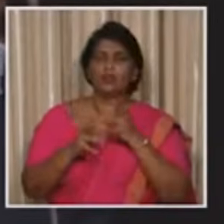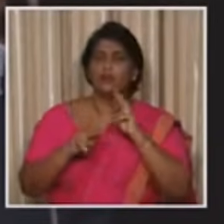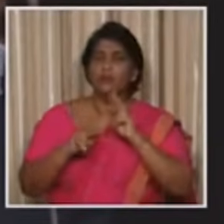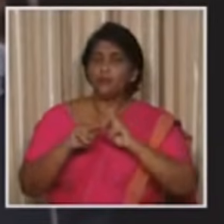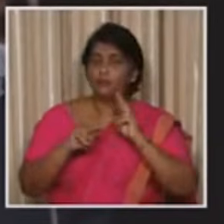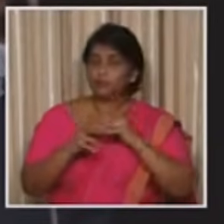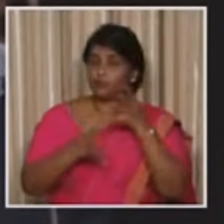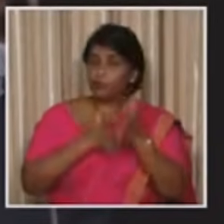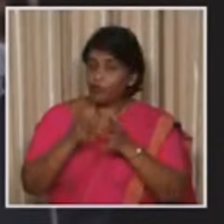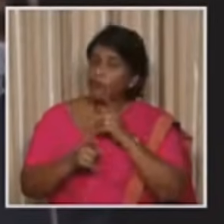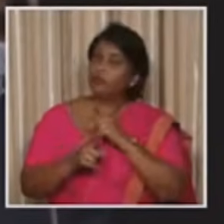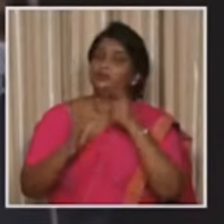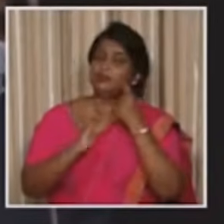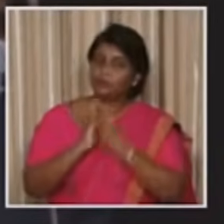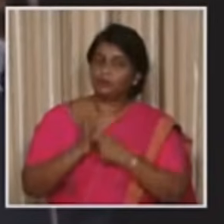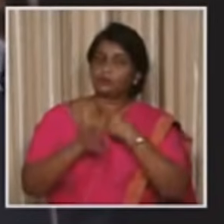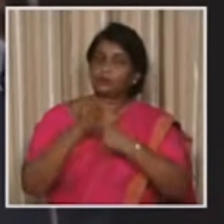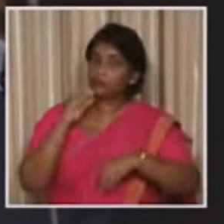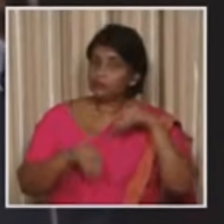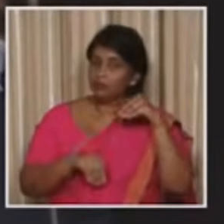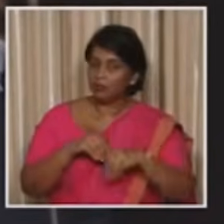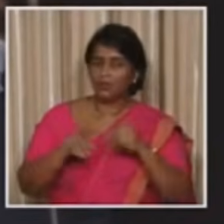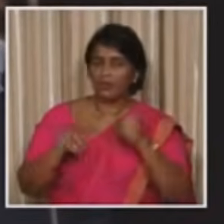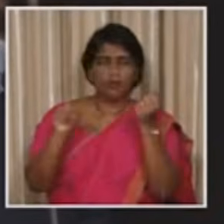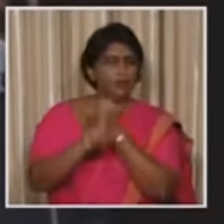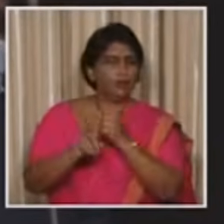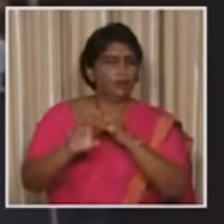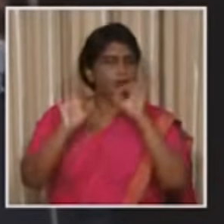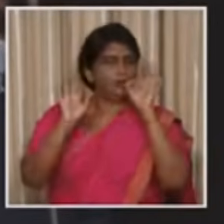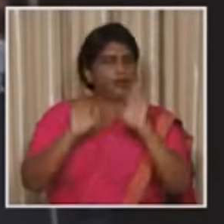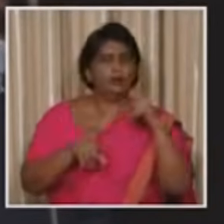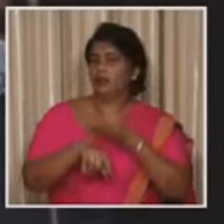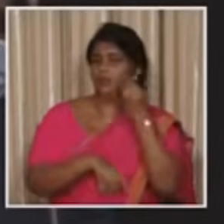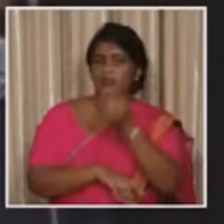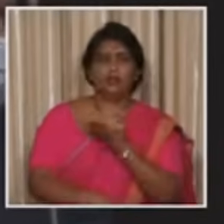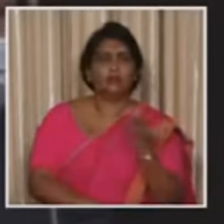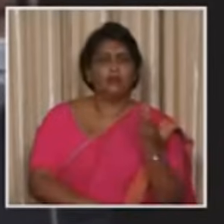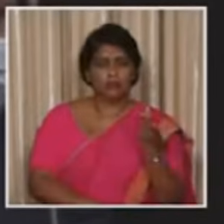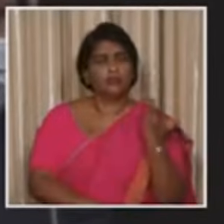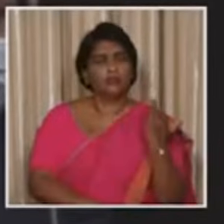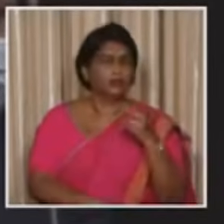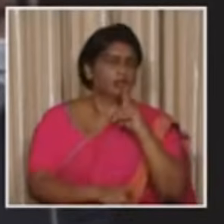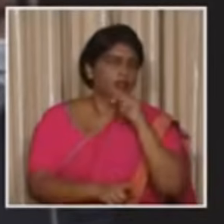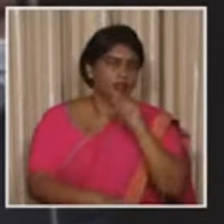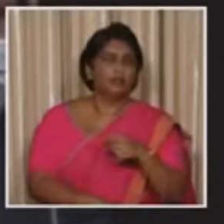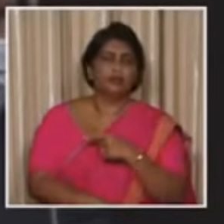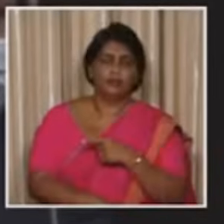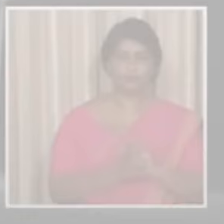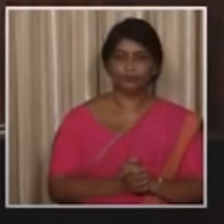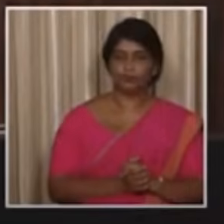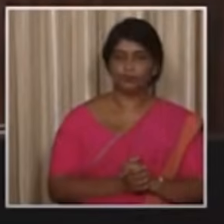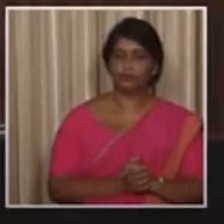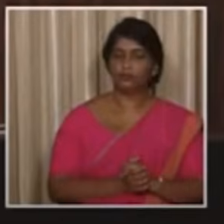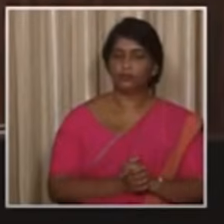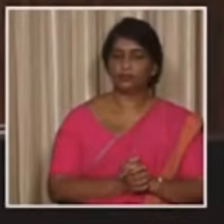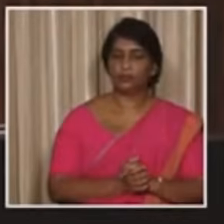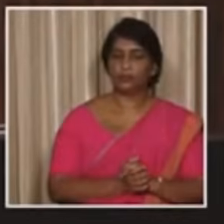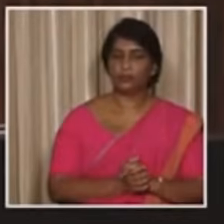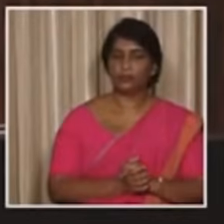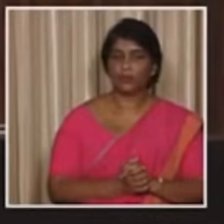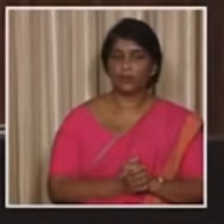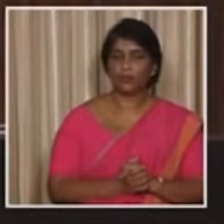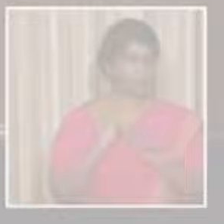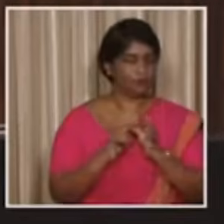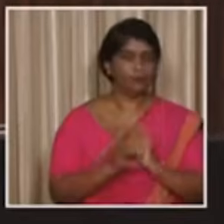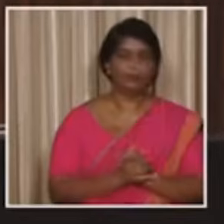ඒ නිසා කිසිම දේශපාලන අතපෙවීමකට වුන් ඉඳ දෙන්නේ නැහැ ඒකයි වැඩේ වෙරදි ඒක තේරෙන්නේ නැති බබෙක් ප්‍රසාද ප්‍රශ්නේ රොෂන්